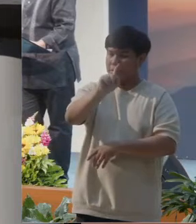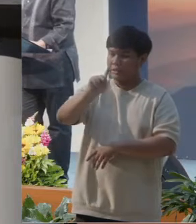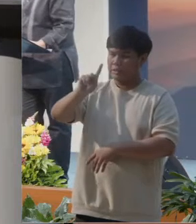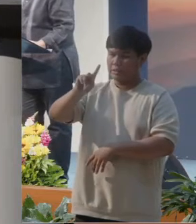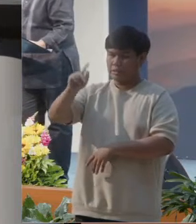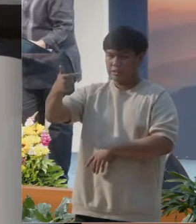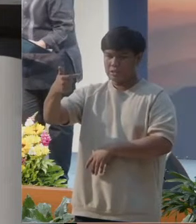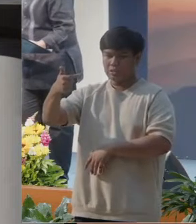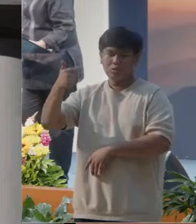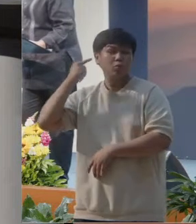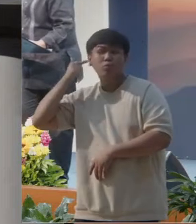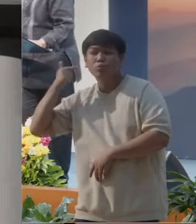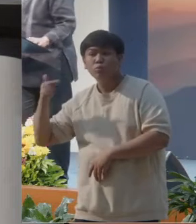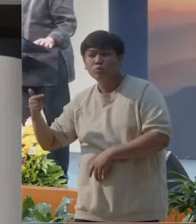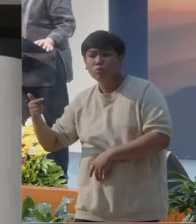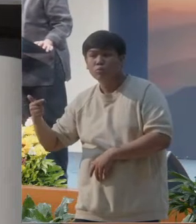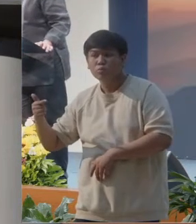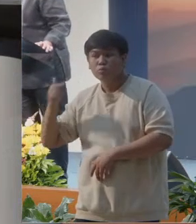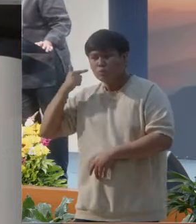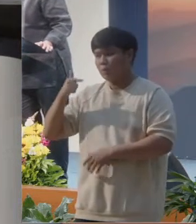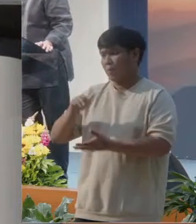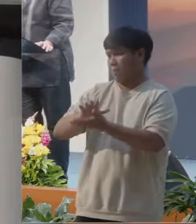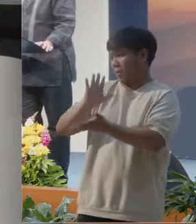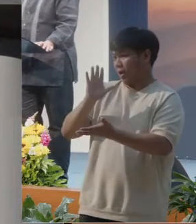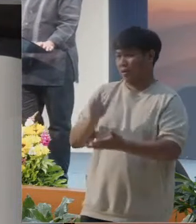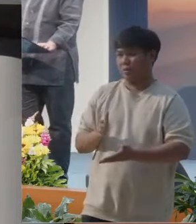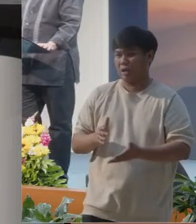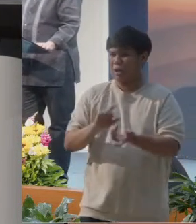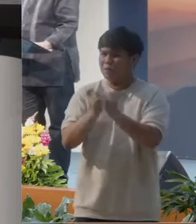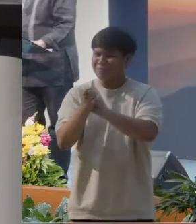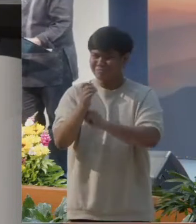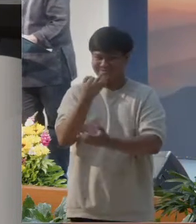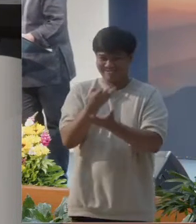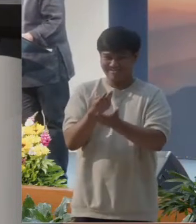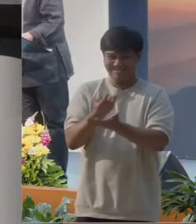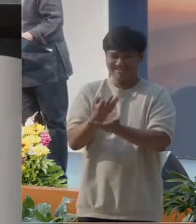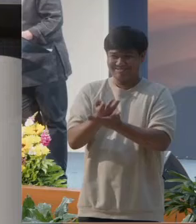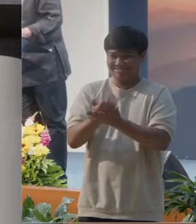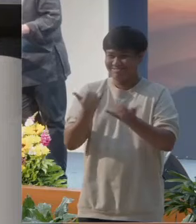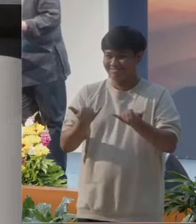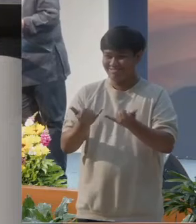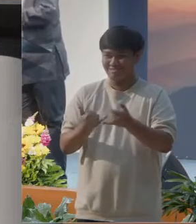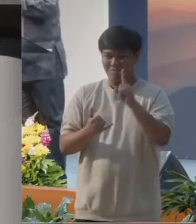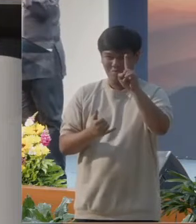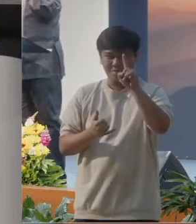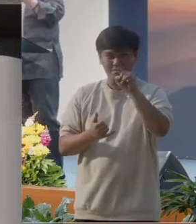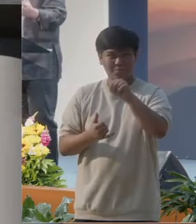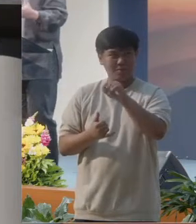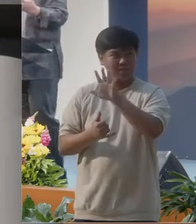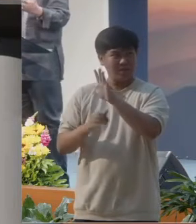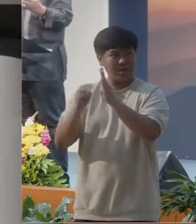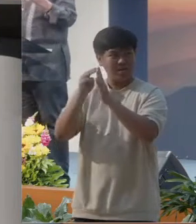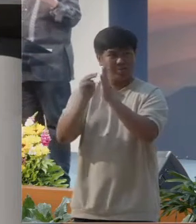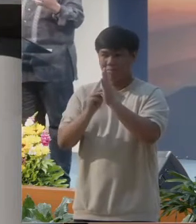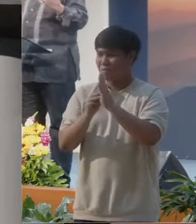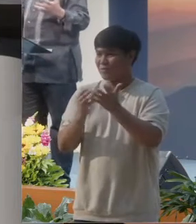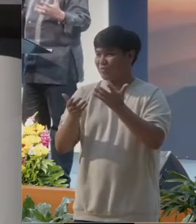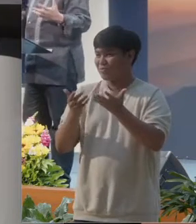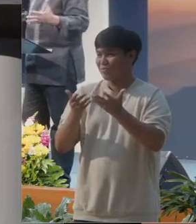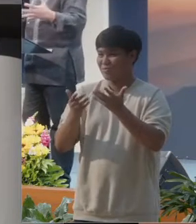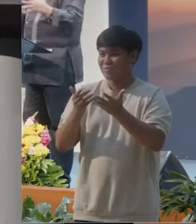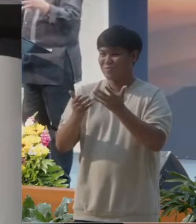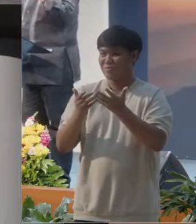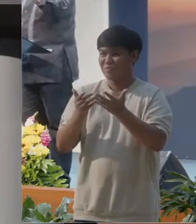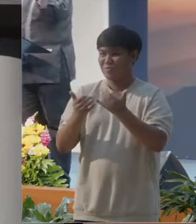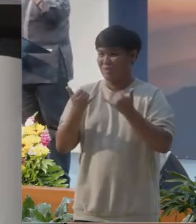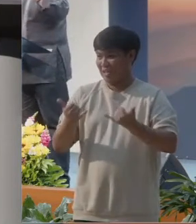kilong ginto. 0.6 kilograms ng ginto. Pagka po ating sukating kung gaano kamahal